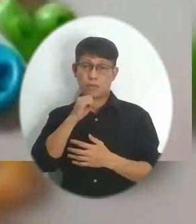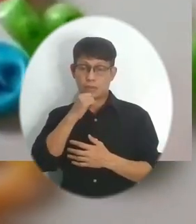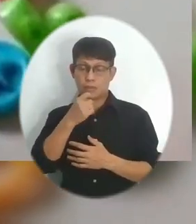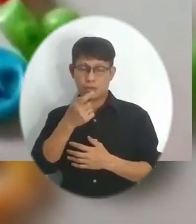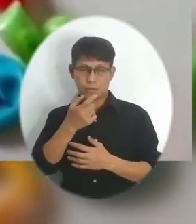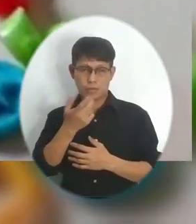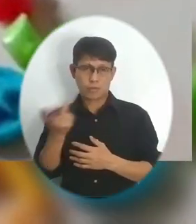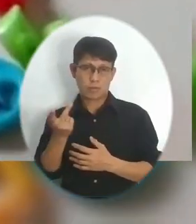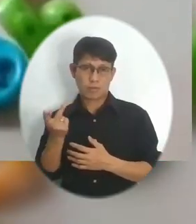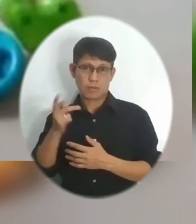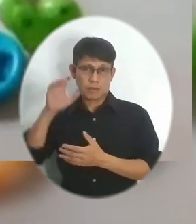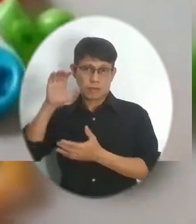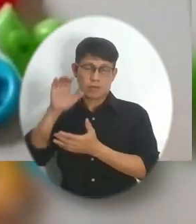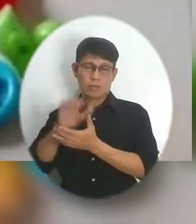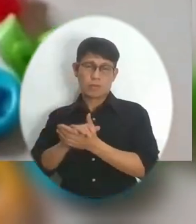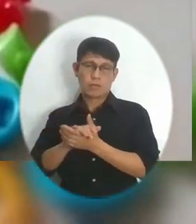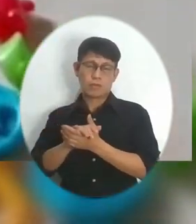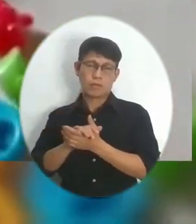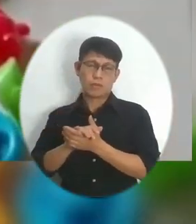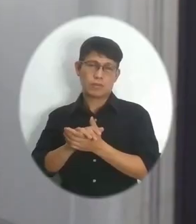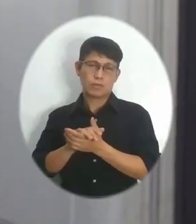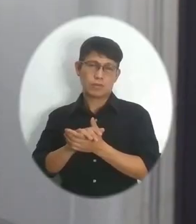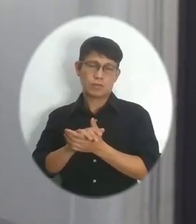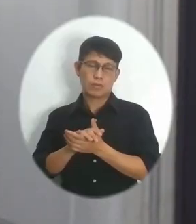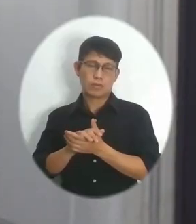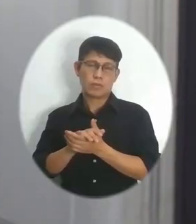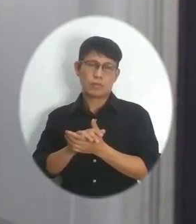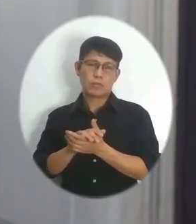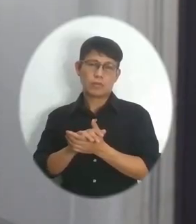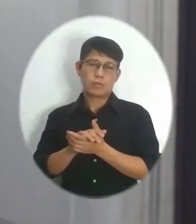Pag tumanda po kami, di naman po.